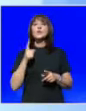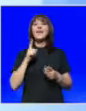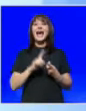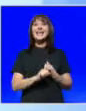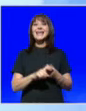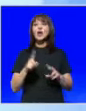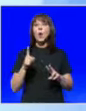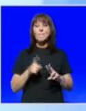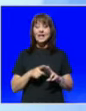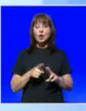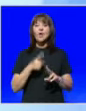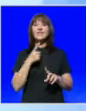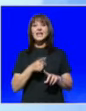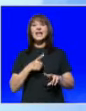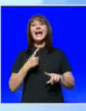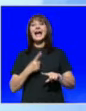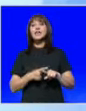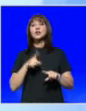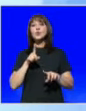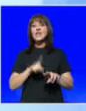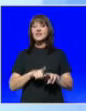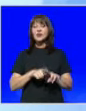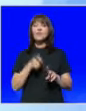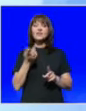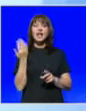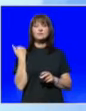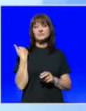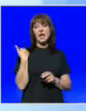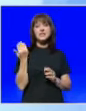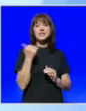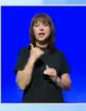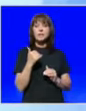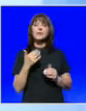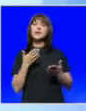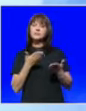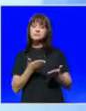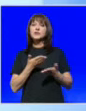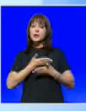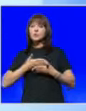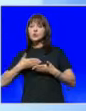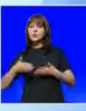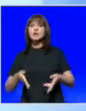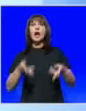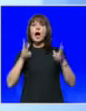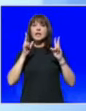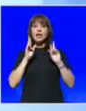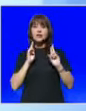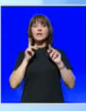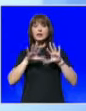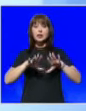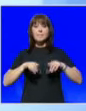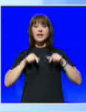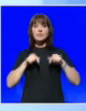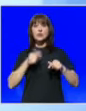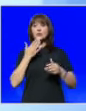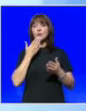загърбиха аргументите на своите депутати от бюджетната комисия, които искаха да прекроят бюджета и решиха, ще приемат този, който